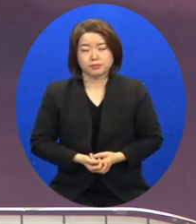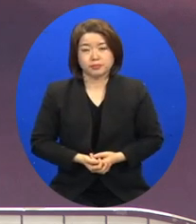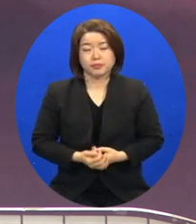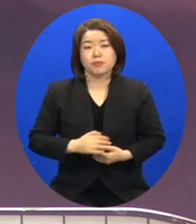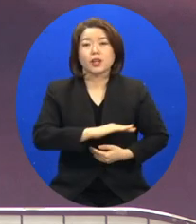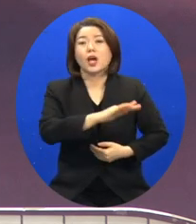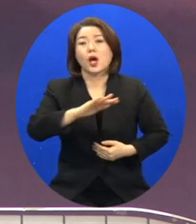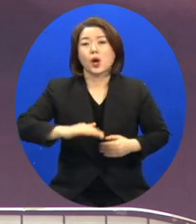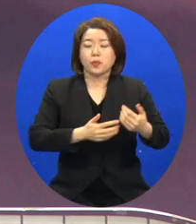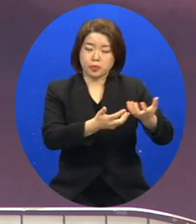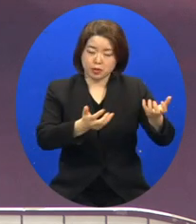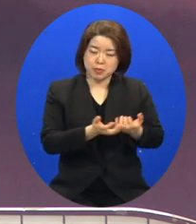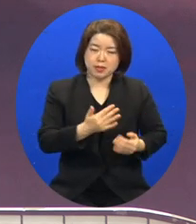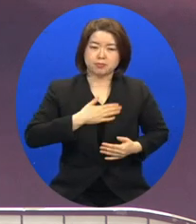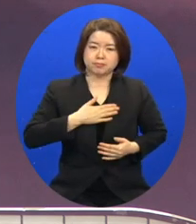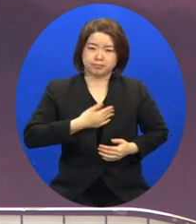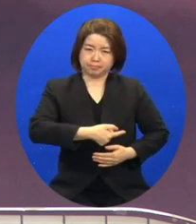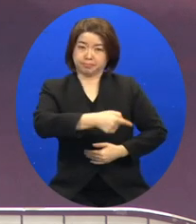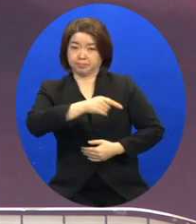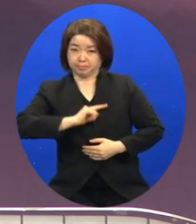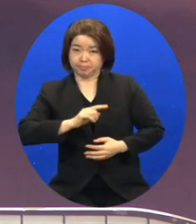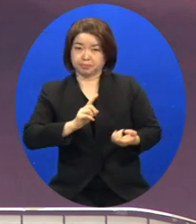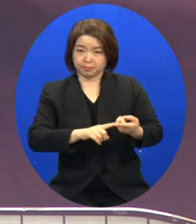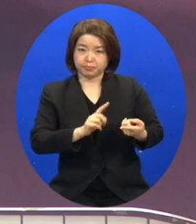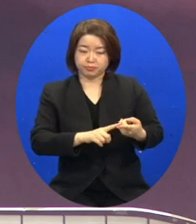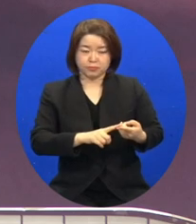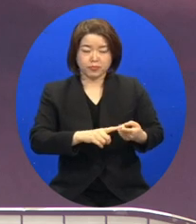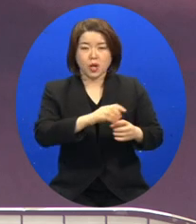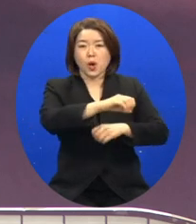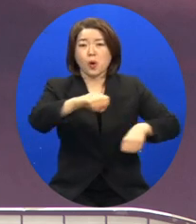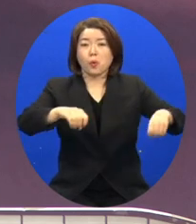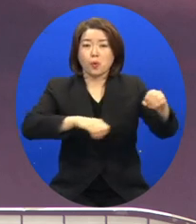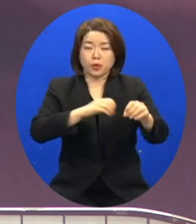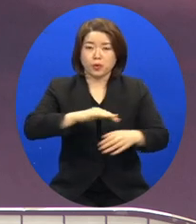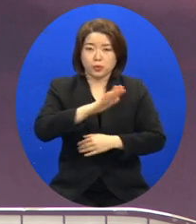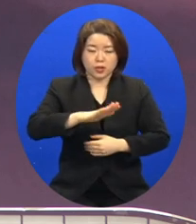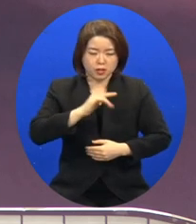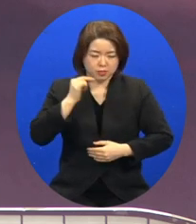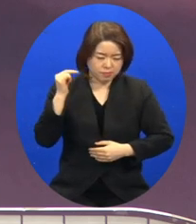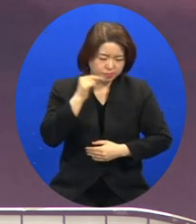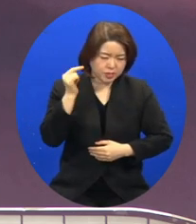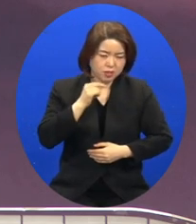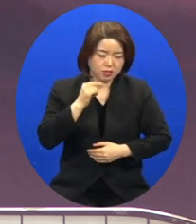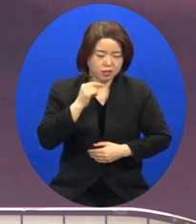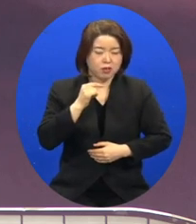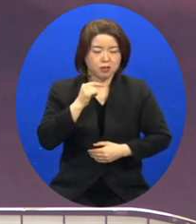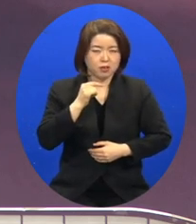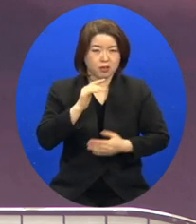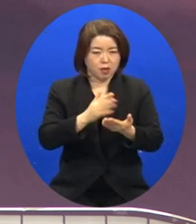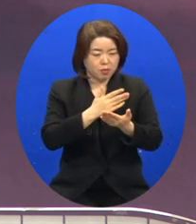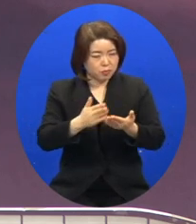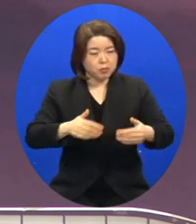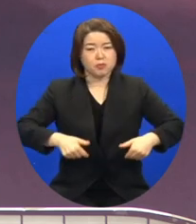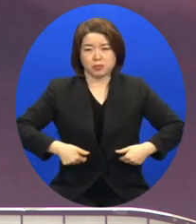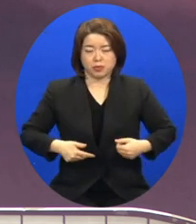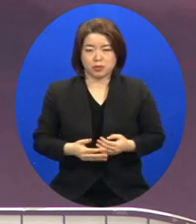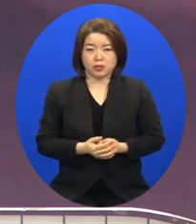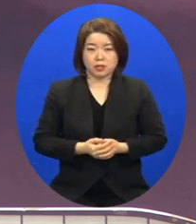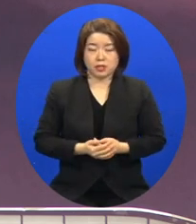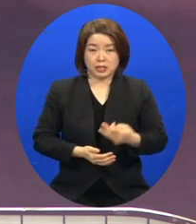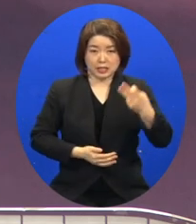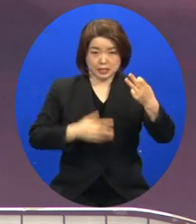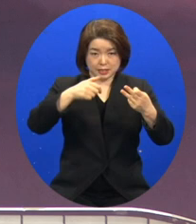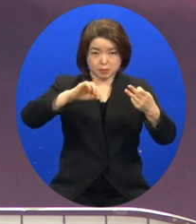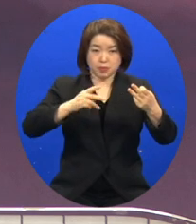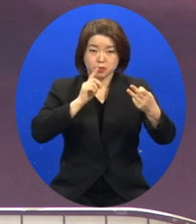우리쪽 내 편 이라고 하는 쪽에 대해서 오히려 우리가 엄격해야 되요 13절 말씀에